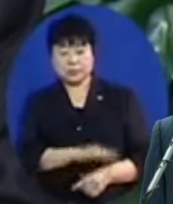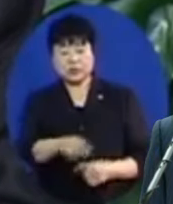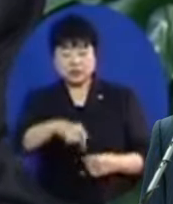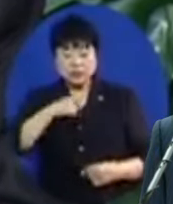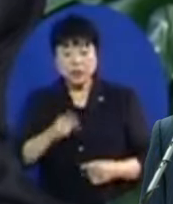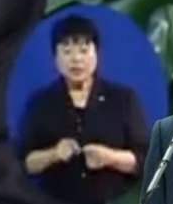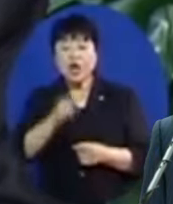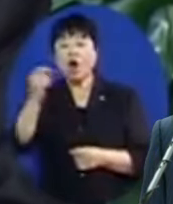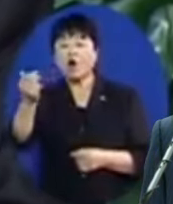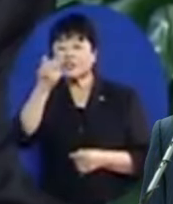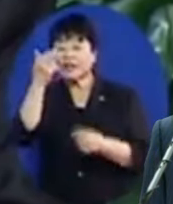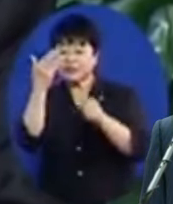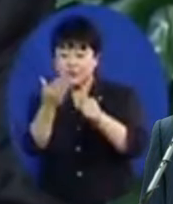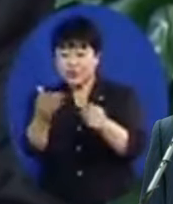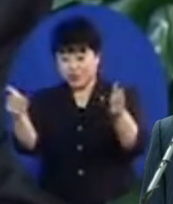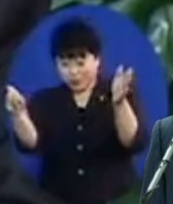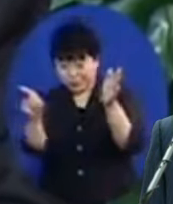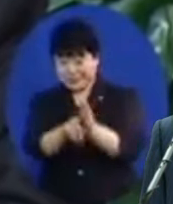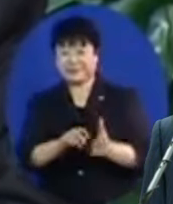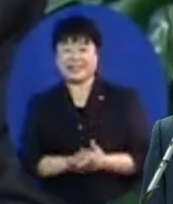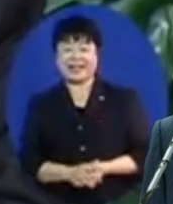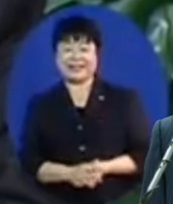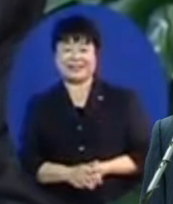의와 영원한 생명을 주신 것입니다.